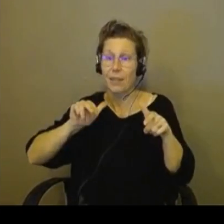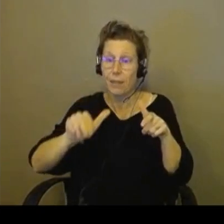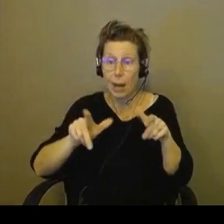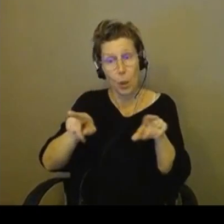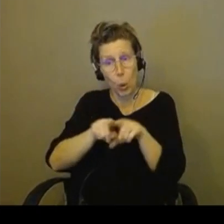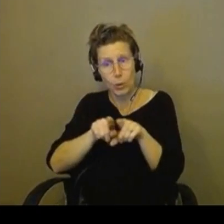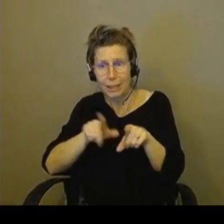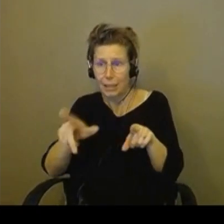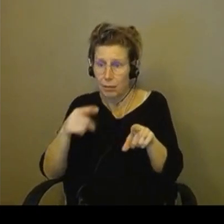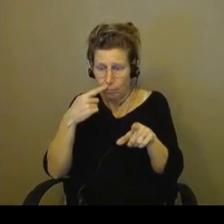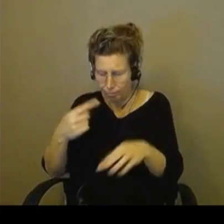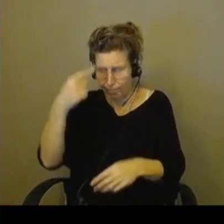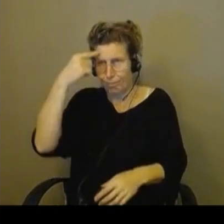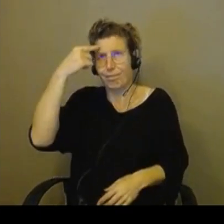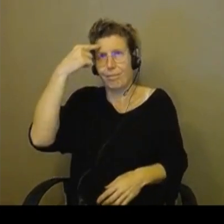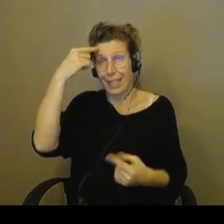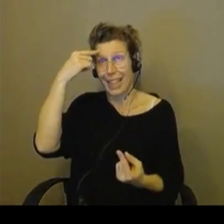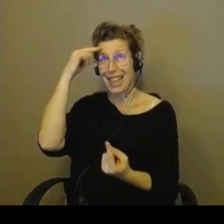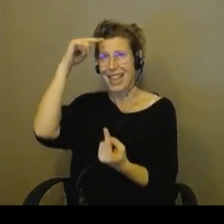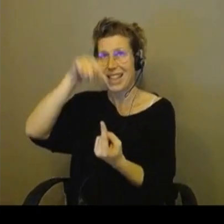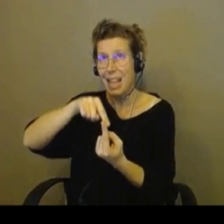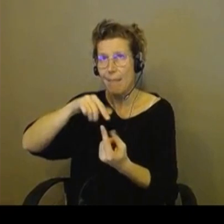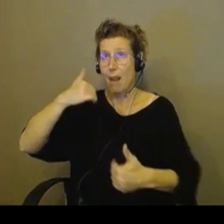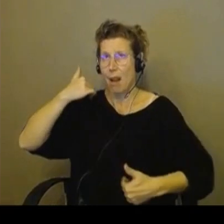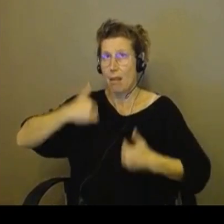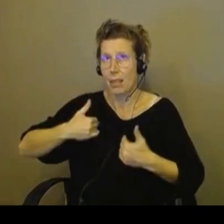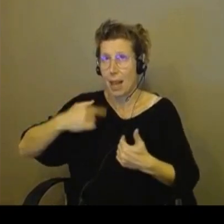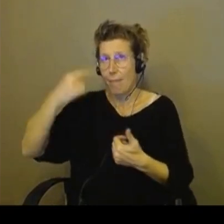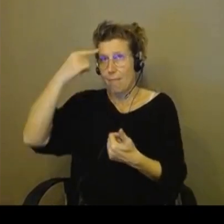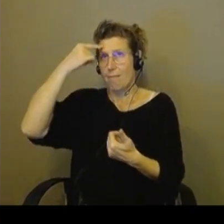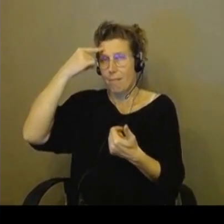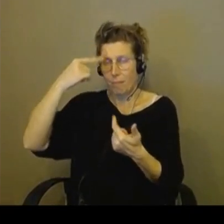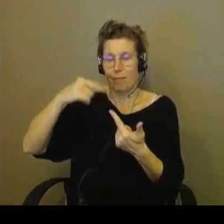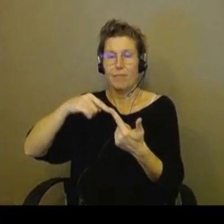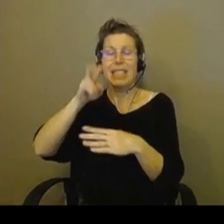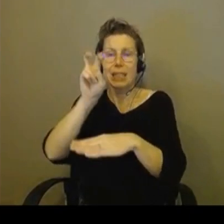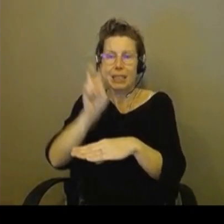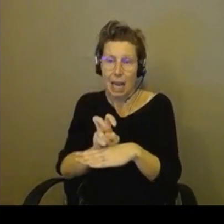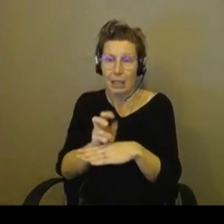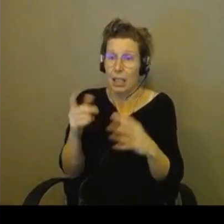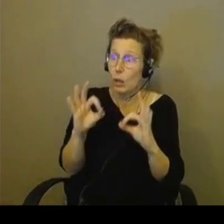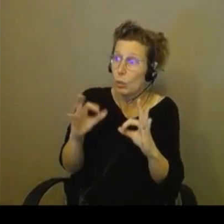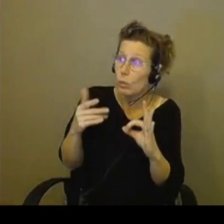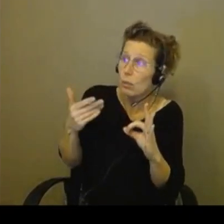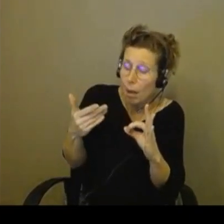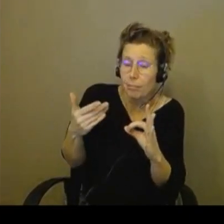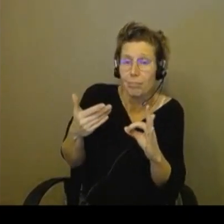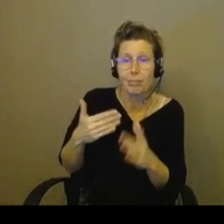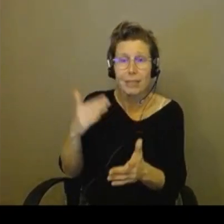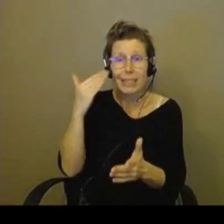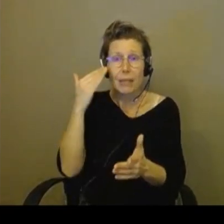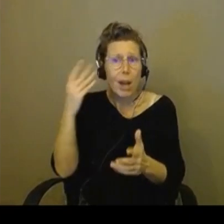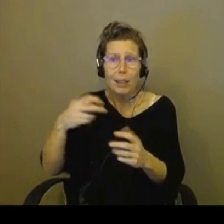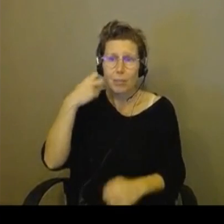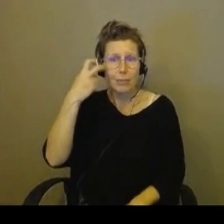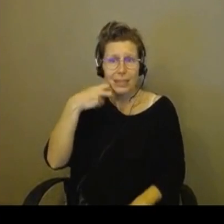la démonstration que le train permet aux personnes en situation de handicap de se déplacer de manière fluide. On est très